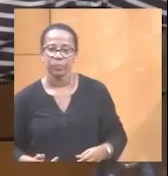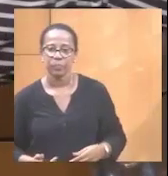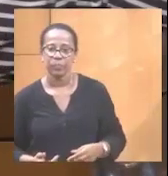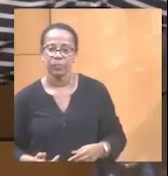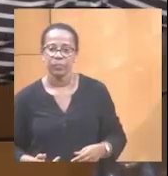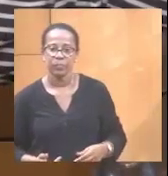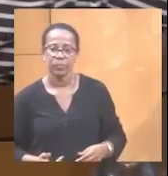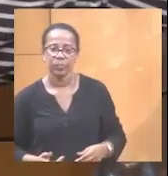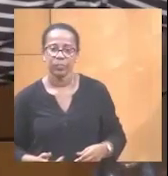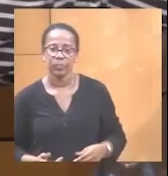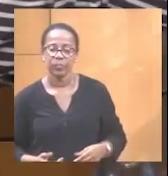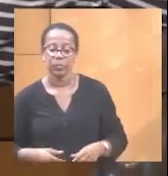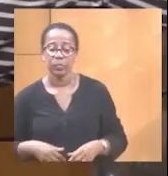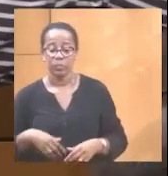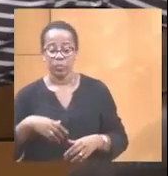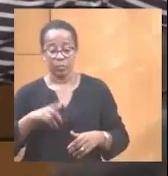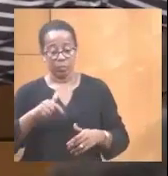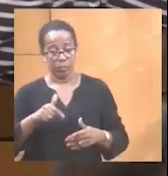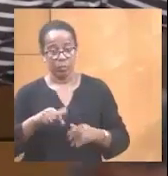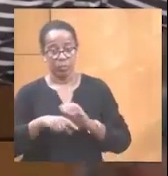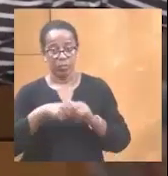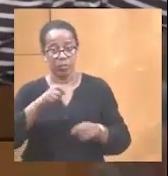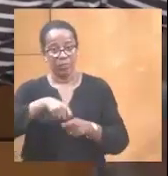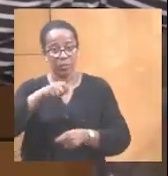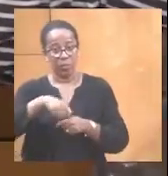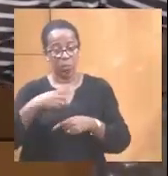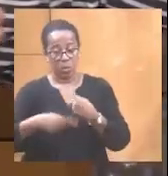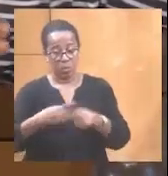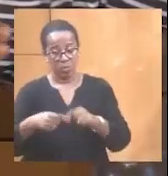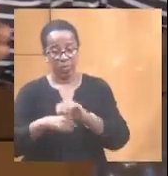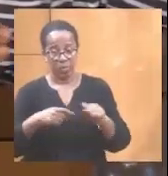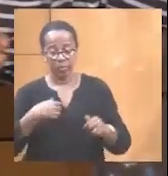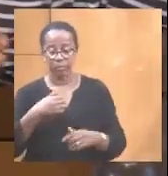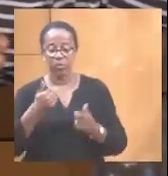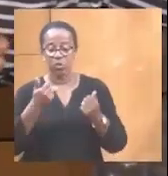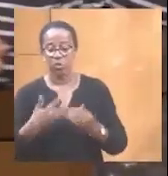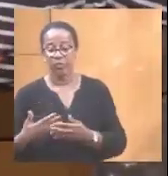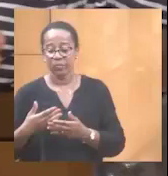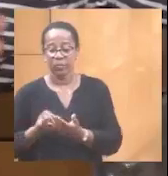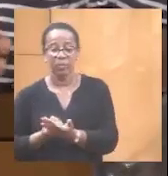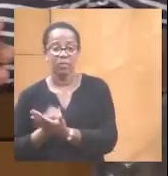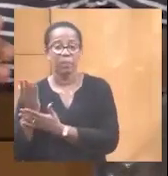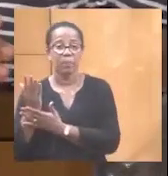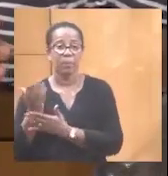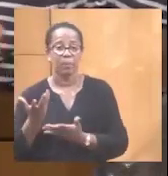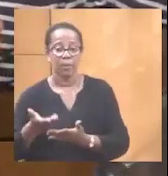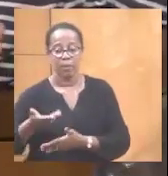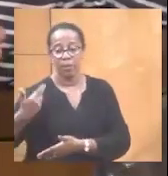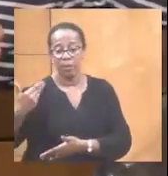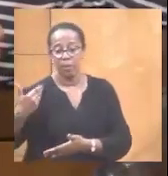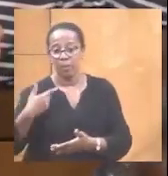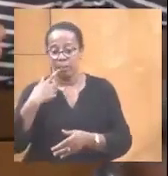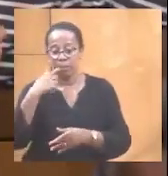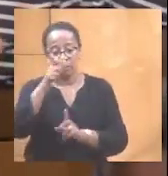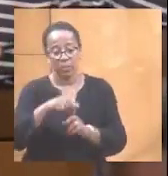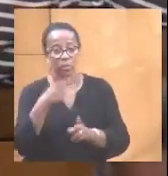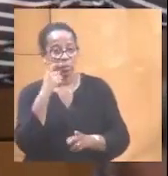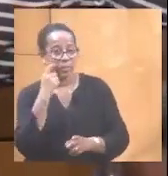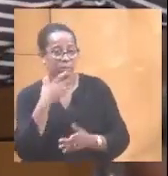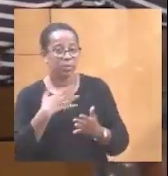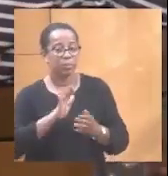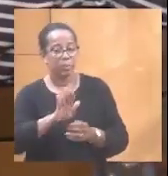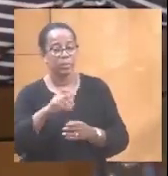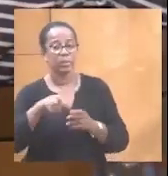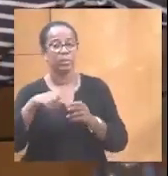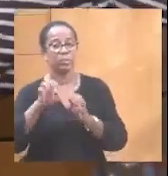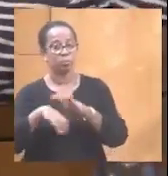sommes en train de faire des évaluations. Les derniers chiffres qui nous sont remontés, parce que l'observateur qui évalue pour nous, c'est le Pôle emploi,